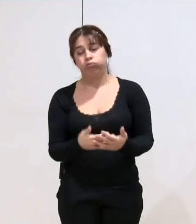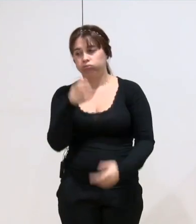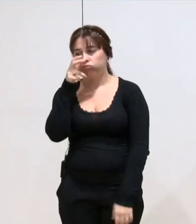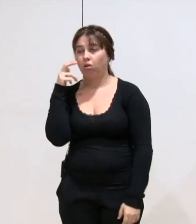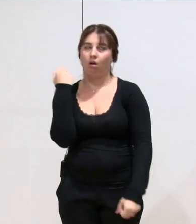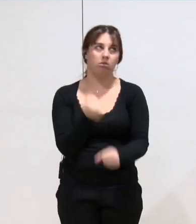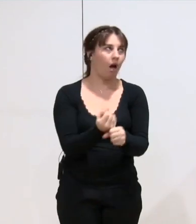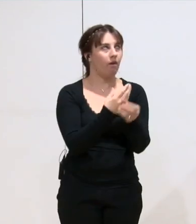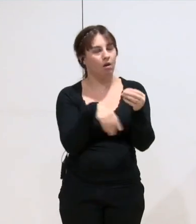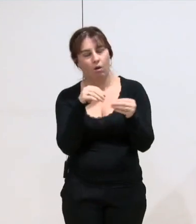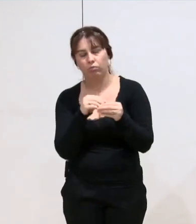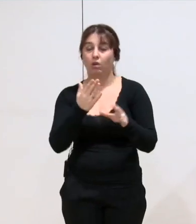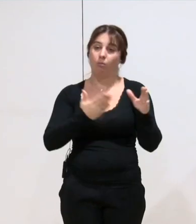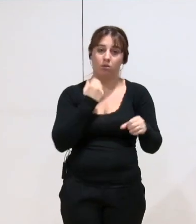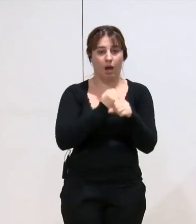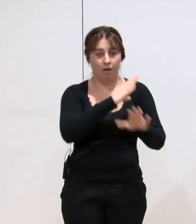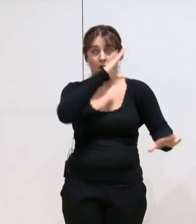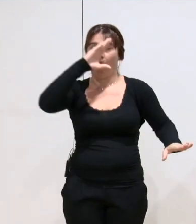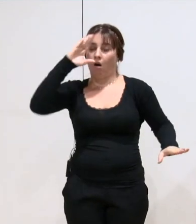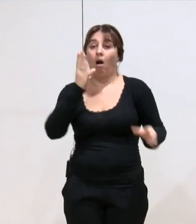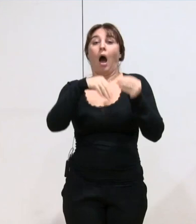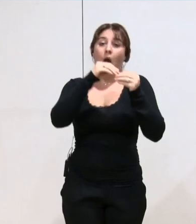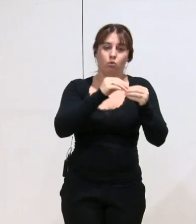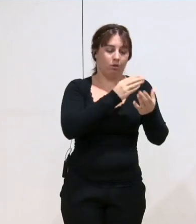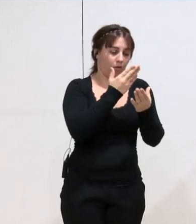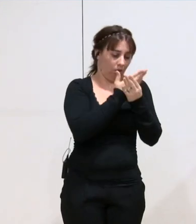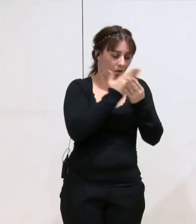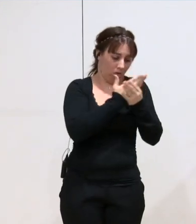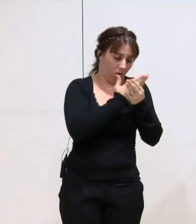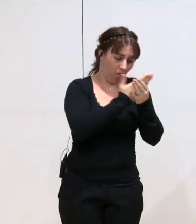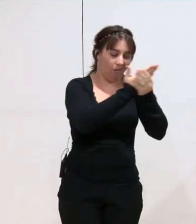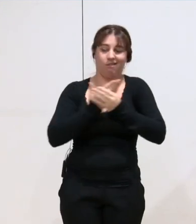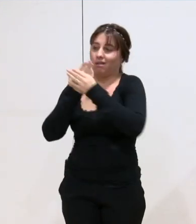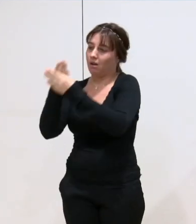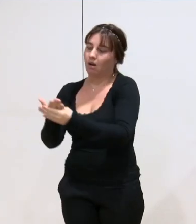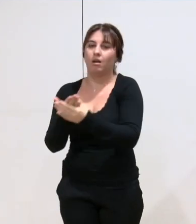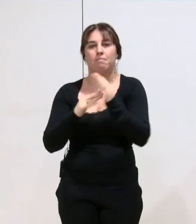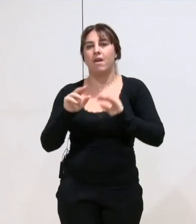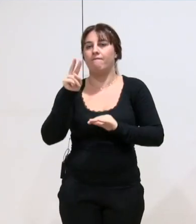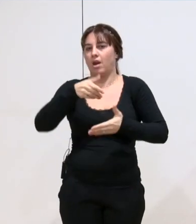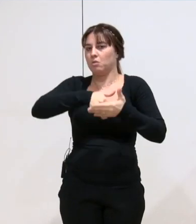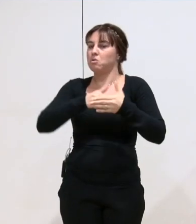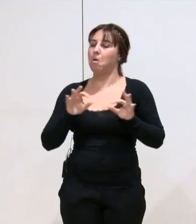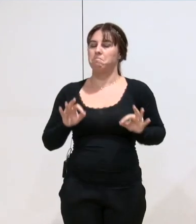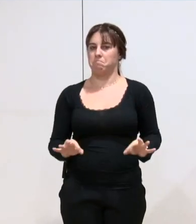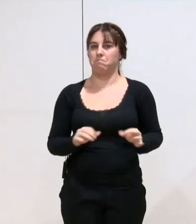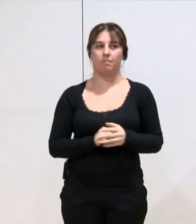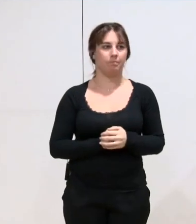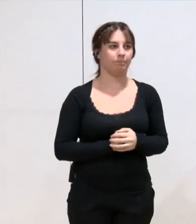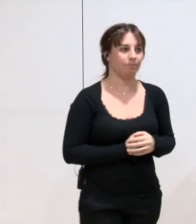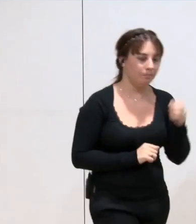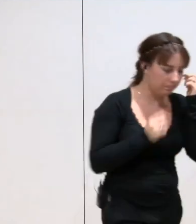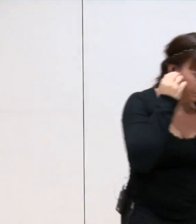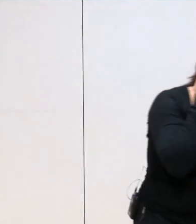de travail interne à leur propre structure et peut-être moindre attention à ce travail de leur côté. Aucune